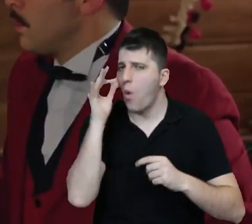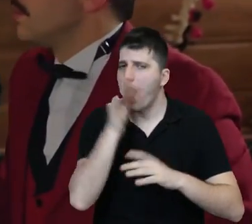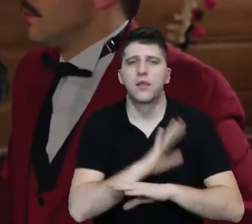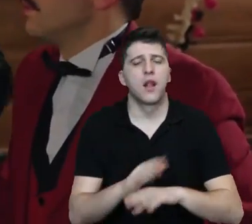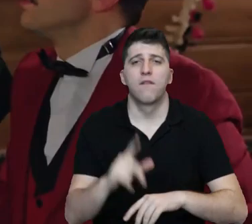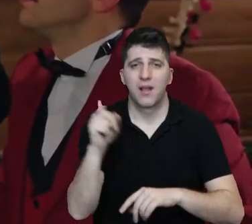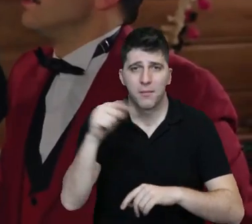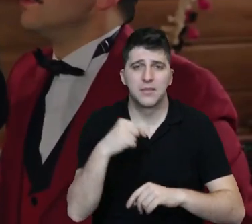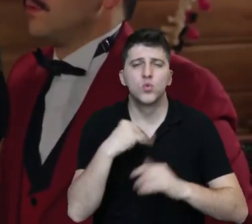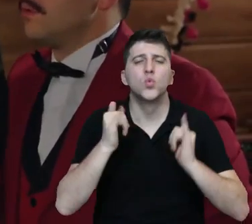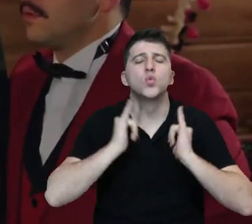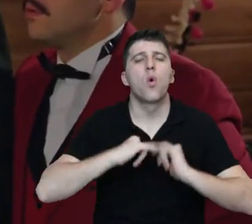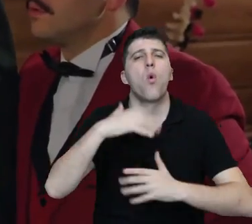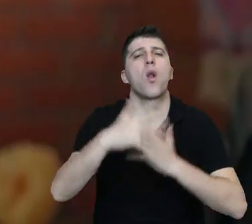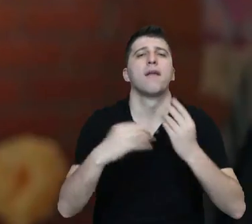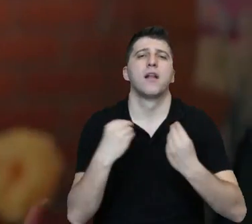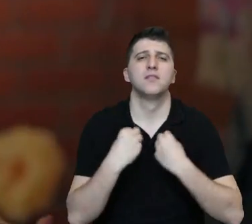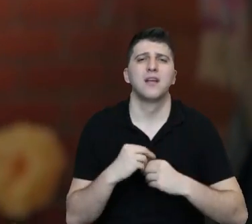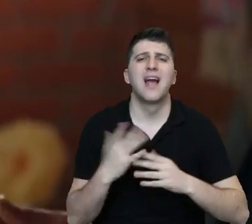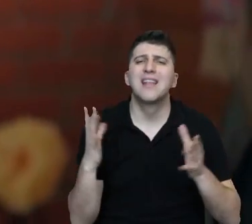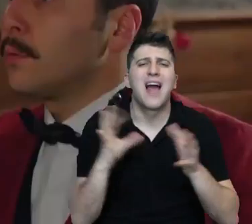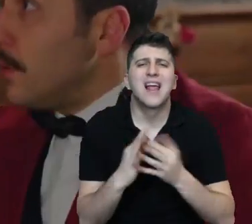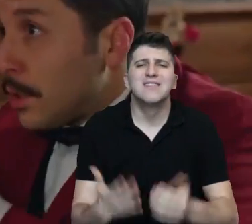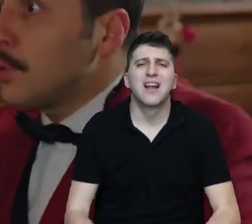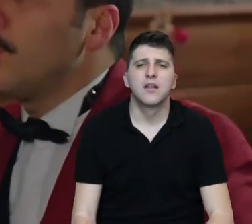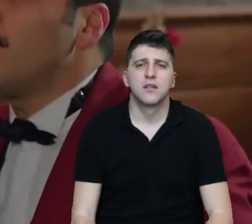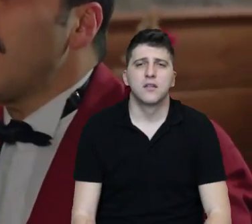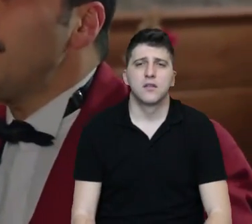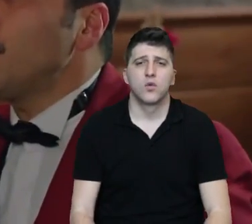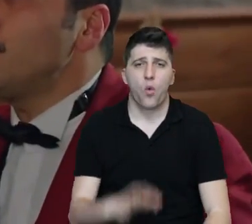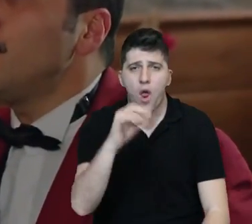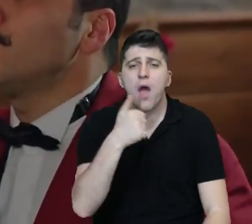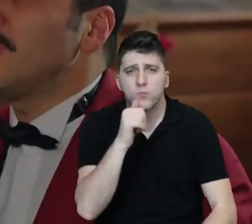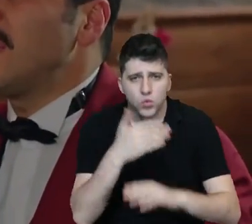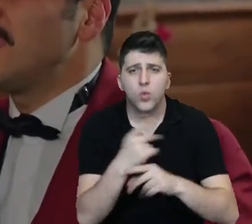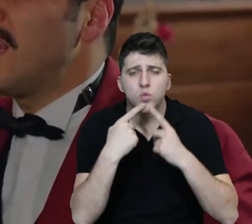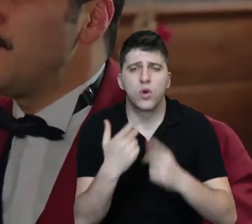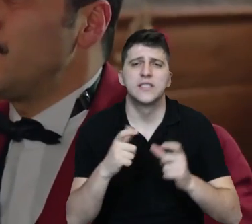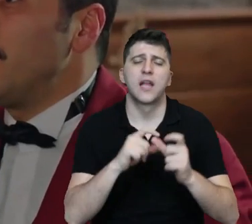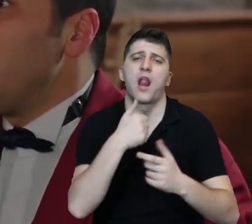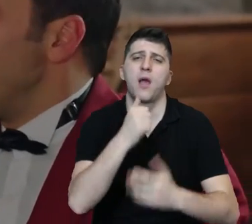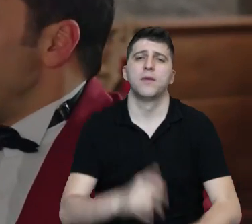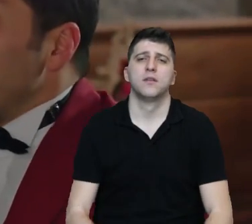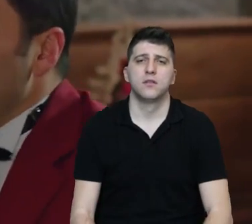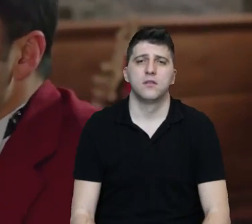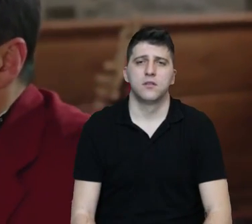Vallahi bak, bunlar bizim bütün huzurumuzu kaçırırlar. Ne alakası var? Oral abim doğru söylüyor, Santral abime